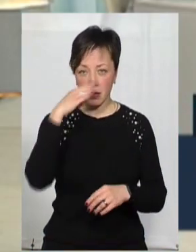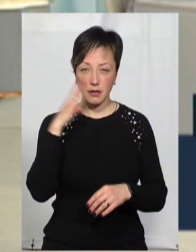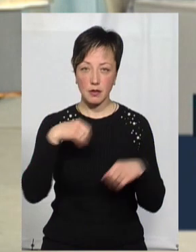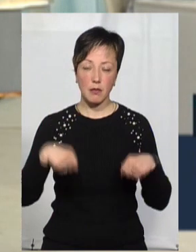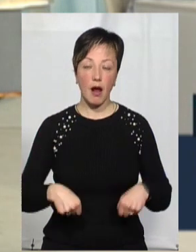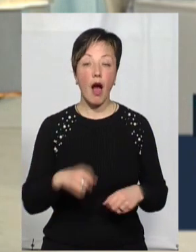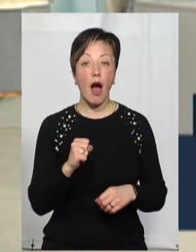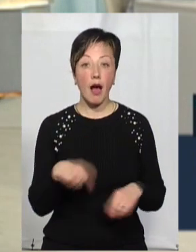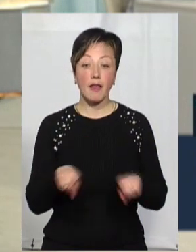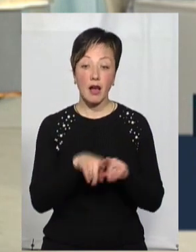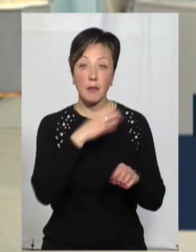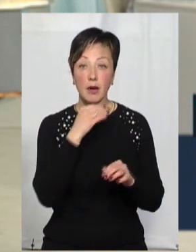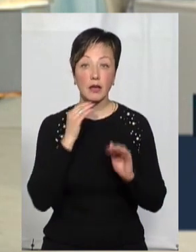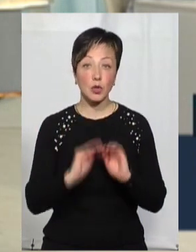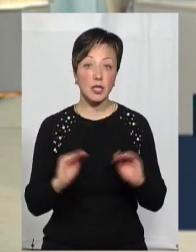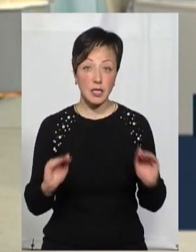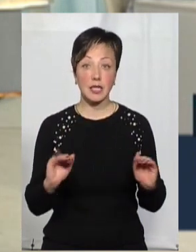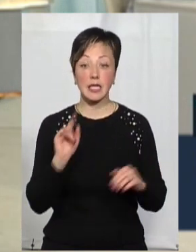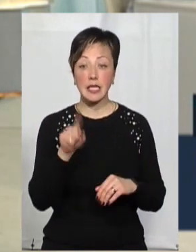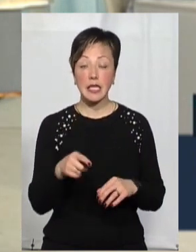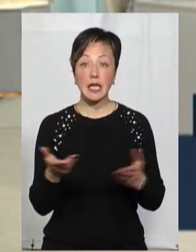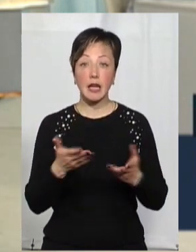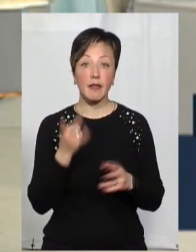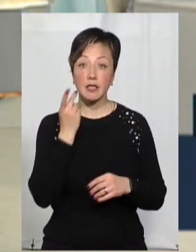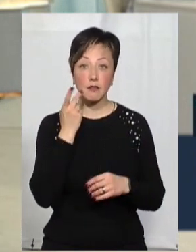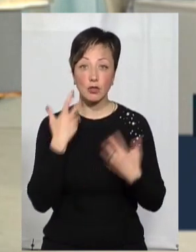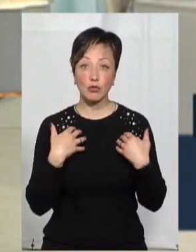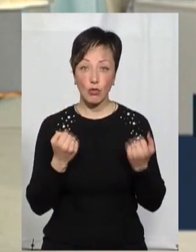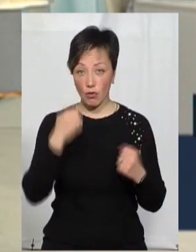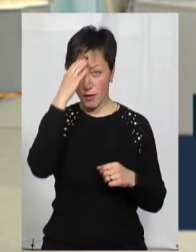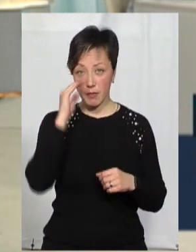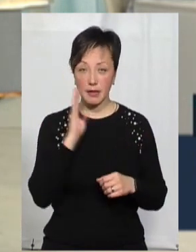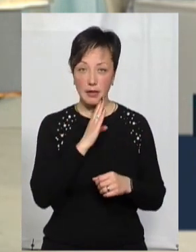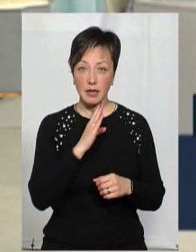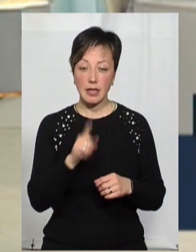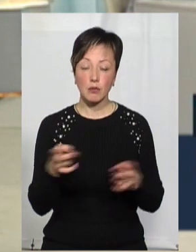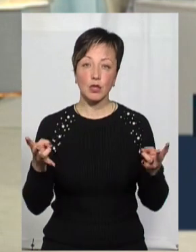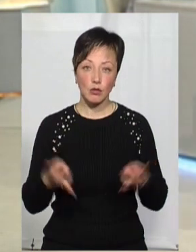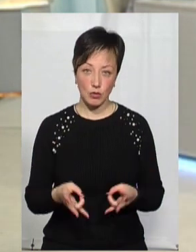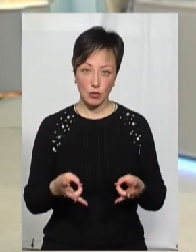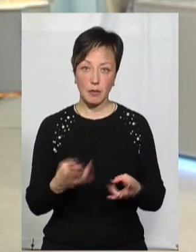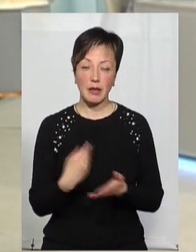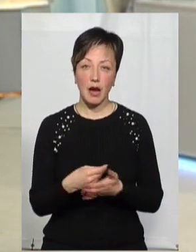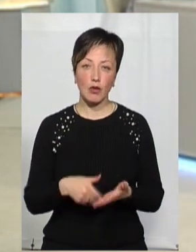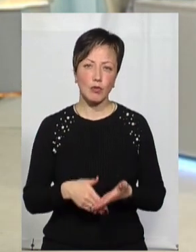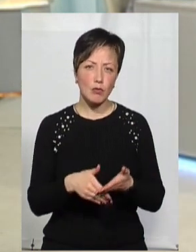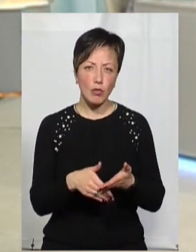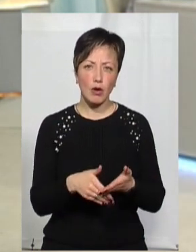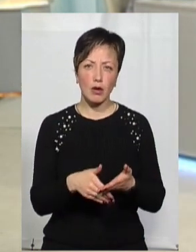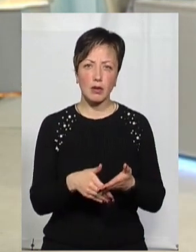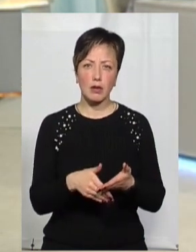відібрання. А от такі багатодітні і оті, які не завжди здорові батьки, ті потребують саме матеріальної